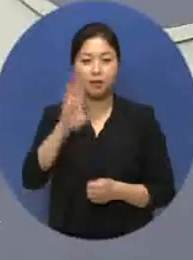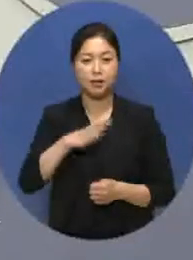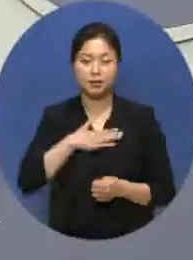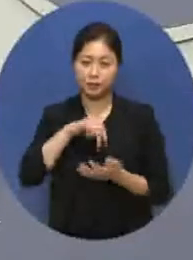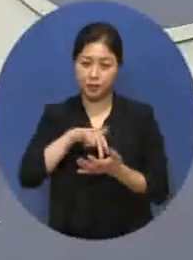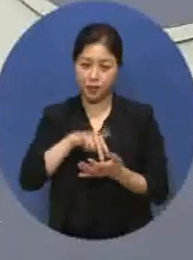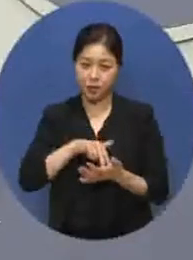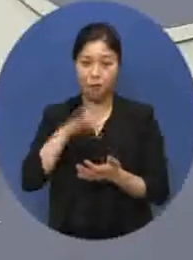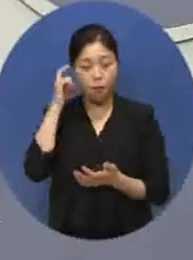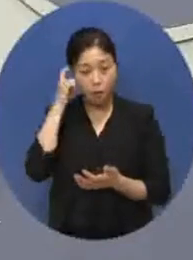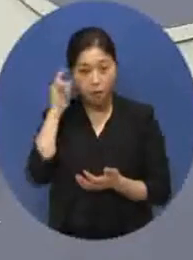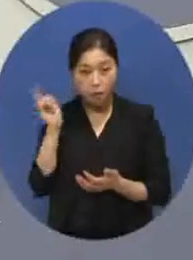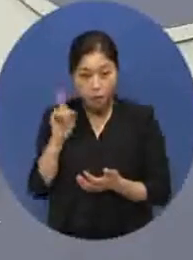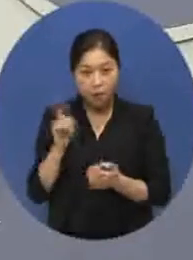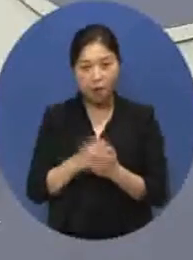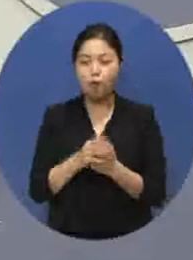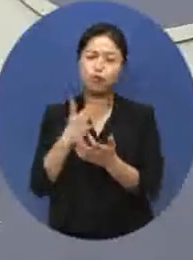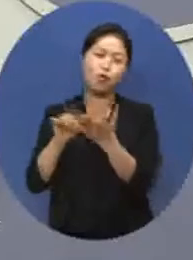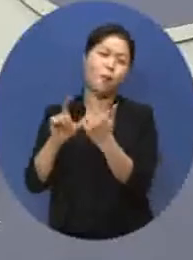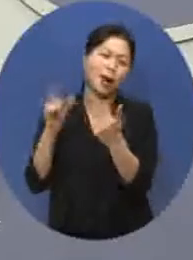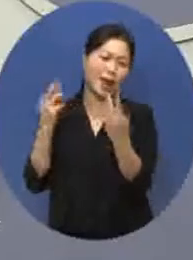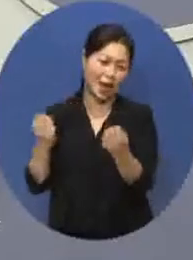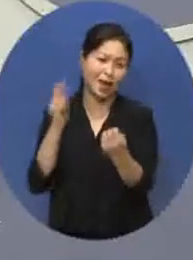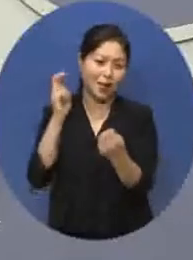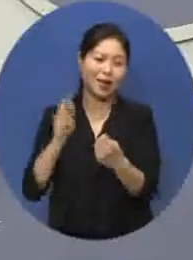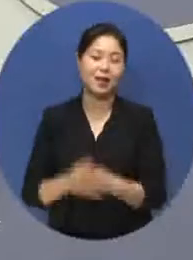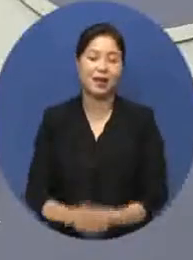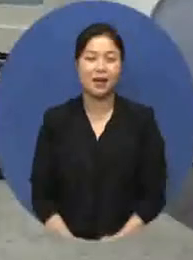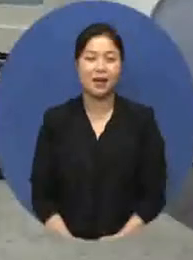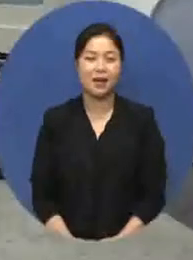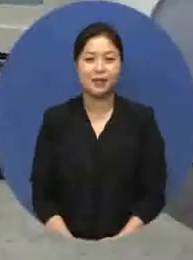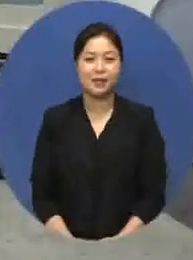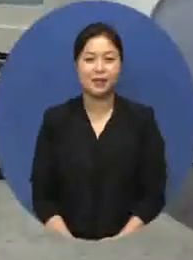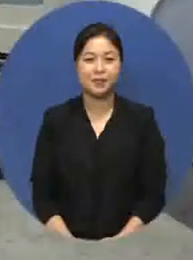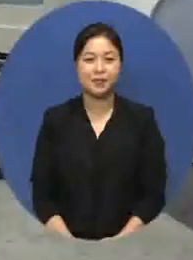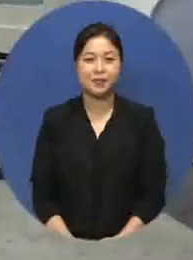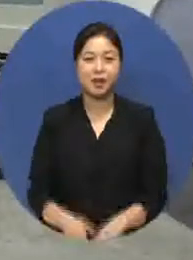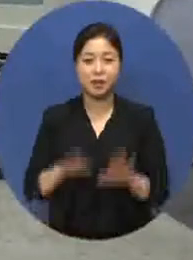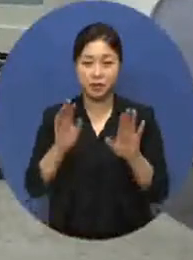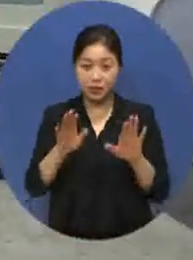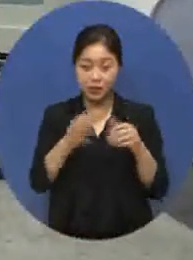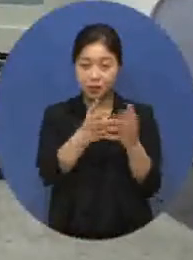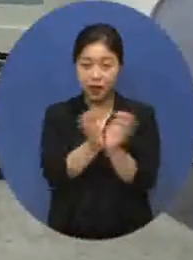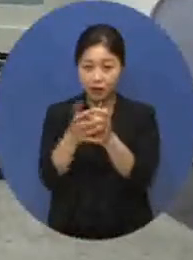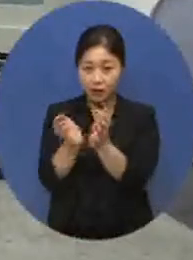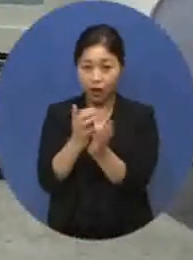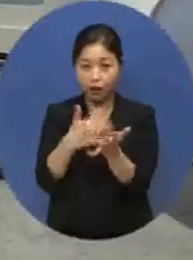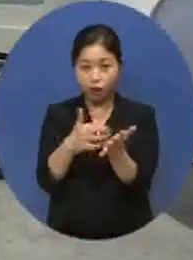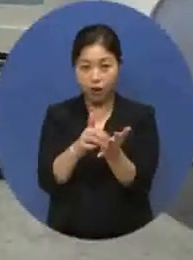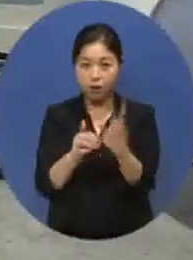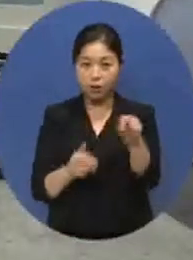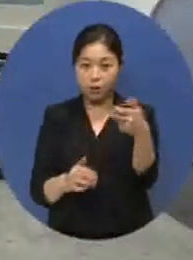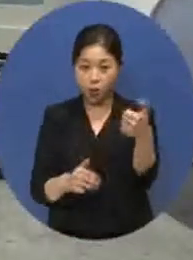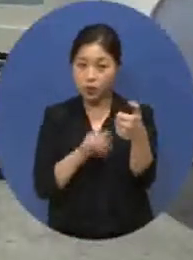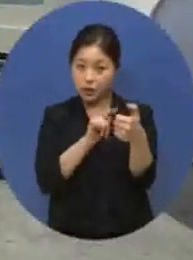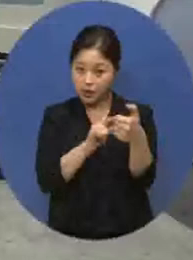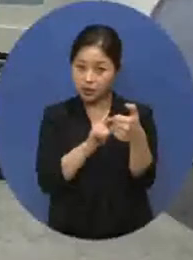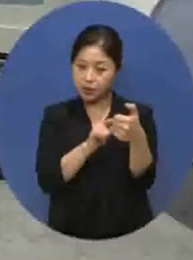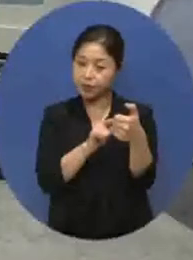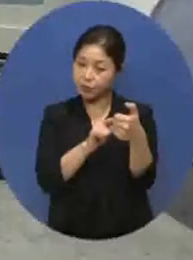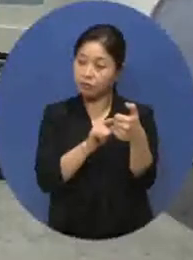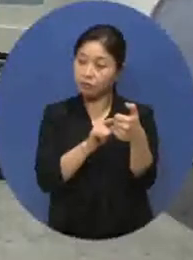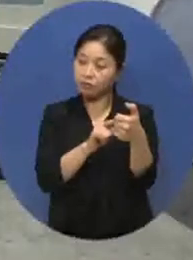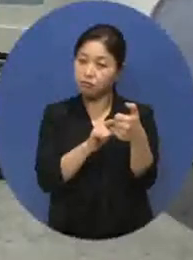거는 그보다 훨씬 더 많을 것이다. 그렇게 보죠. 예, 네. 지금 250여 개를 추산할 수